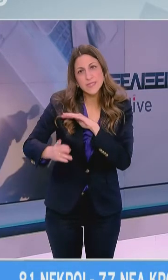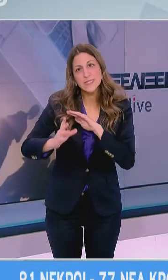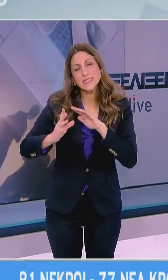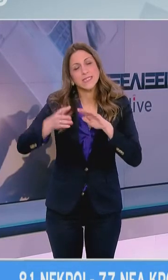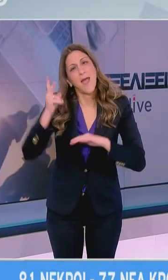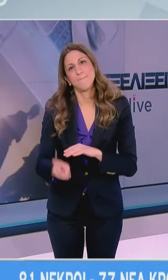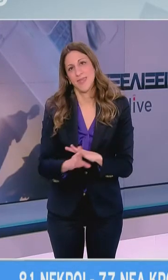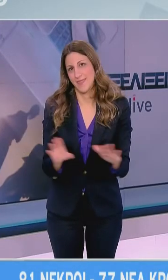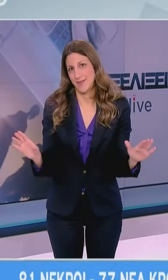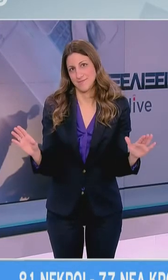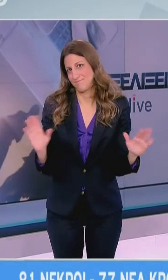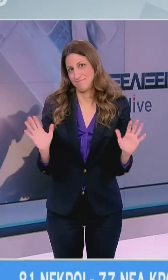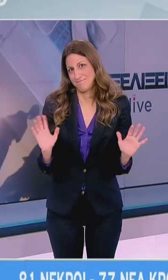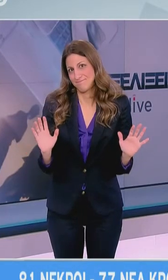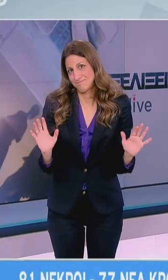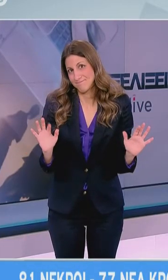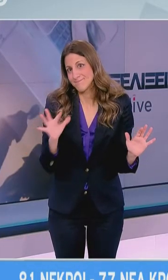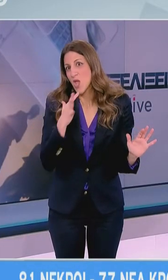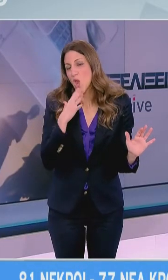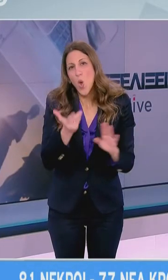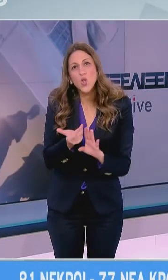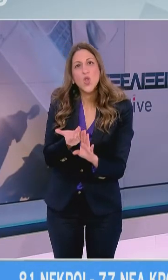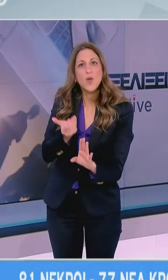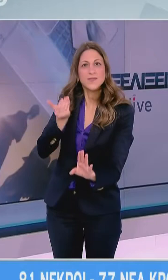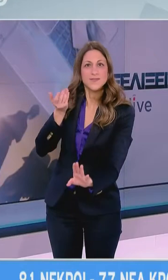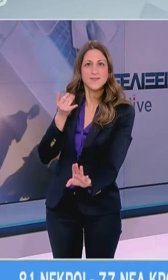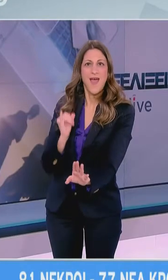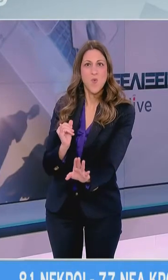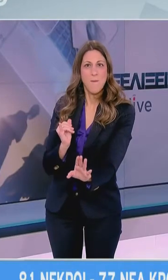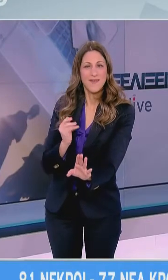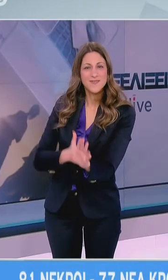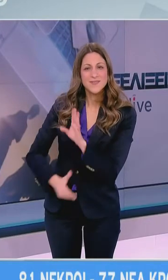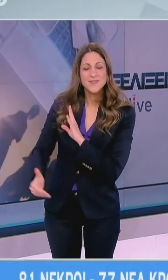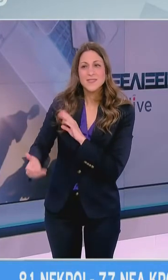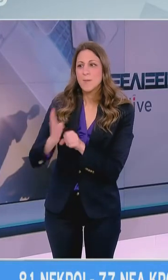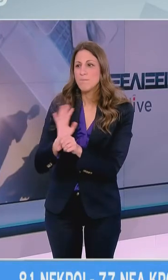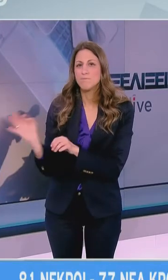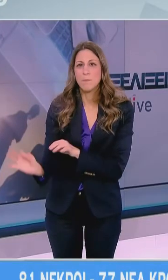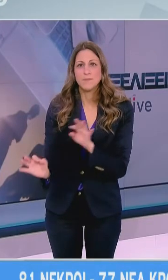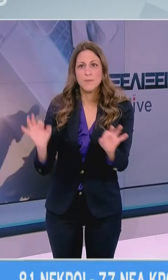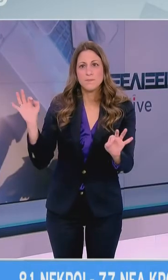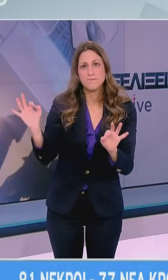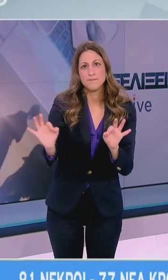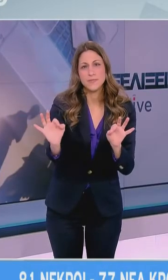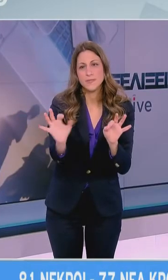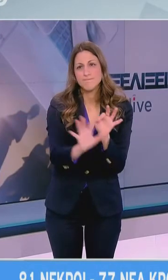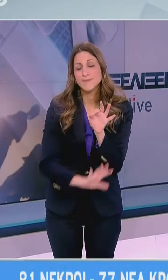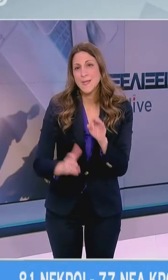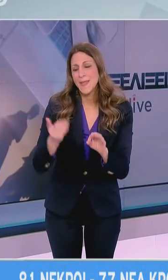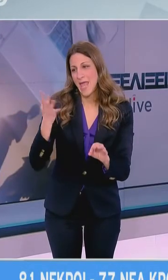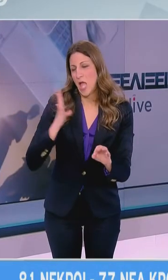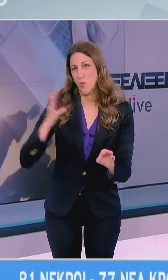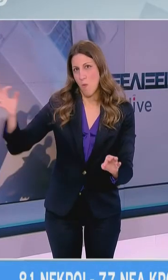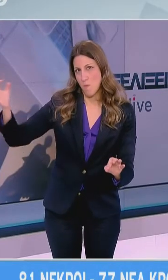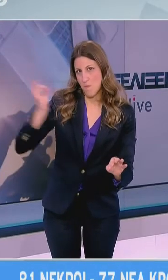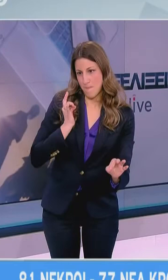πολύ επικίνδυνο να γίνει, λόγω του ακριβώς ότι βλέπετε αυτή τη διασπορά κρουσμάτων που είναι στενές επαφές και